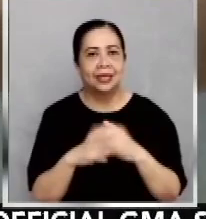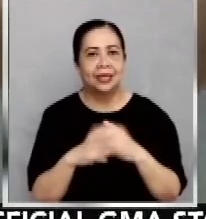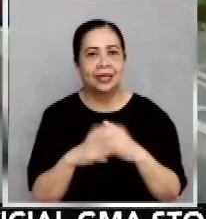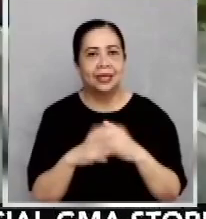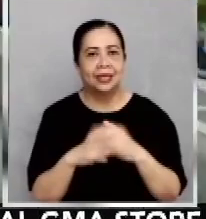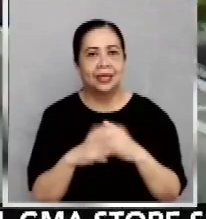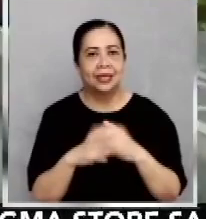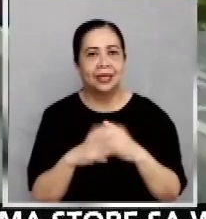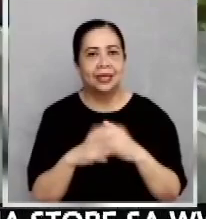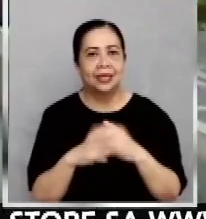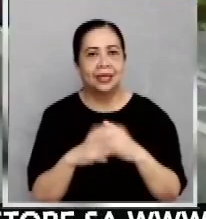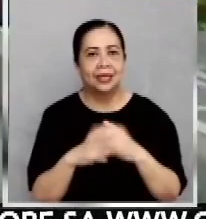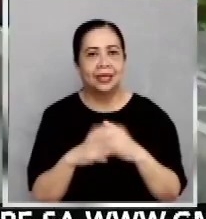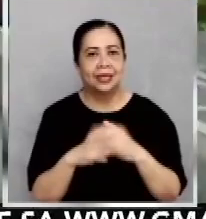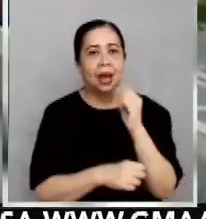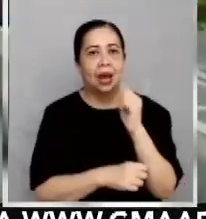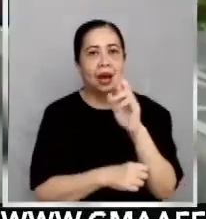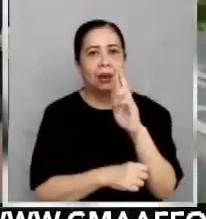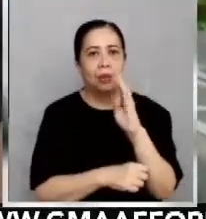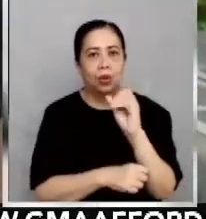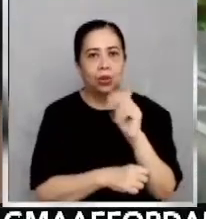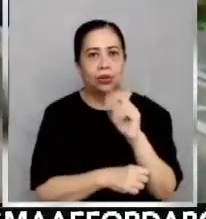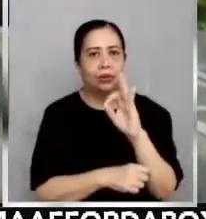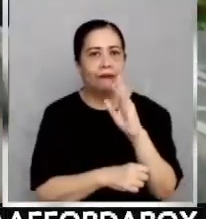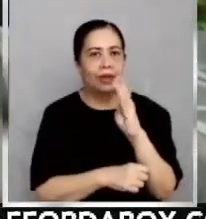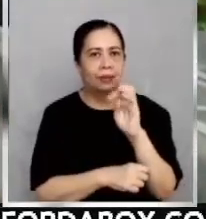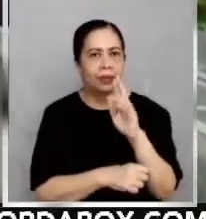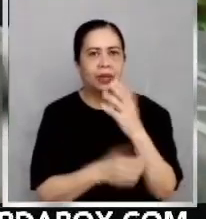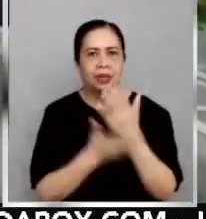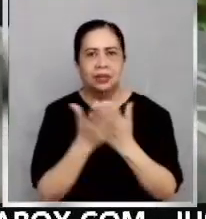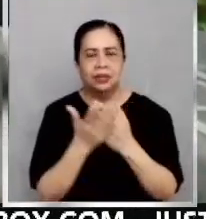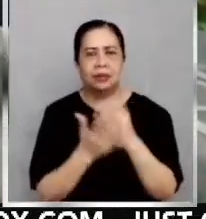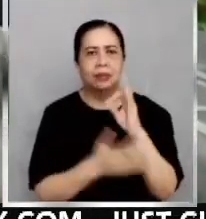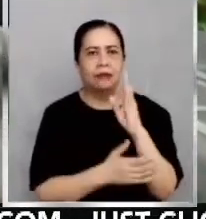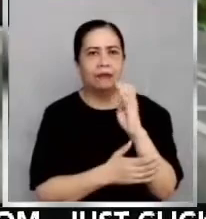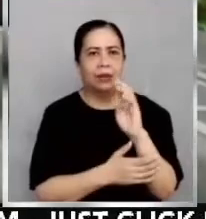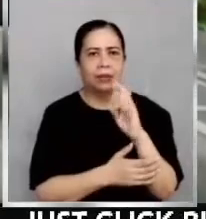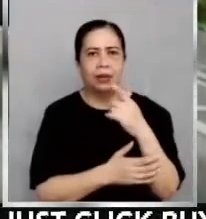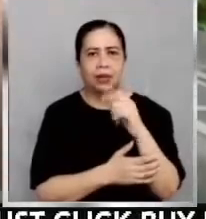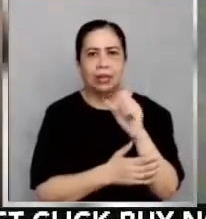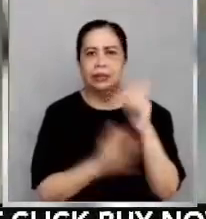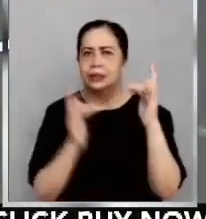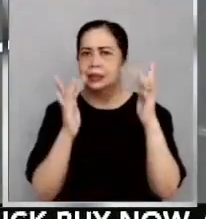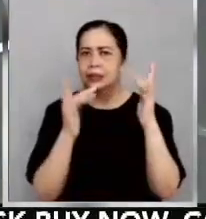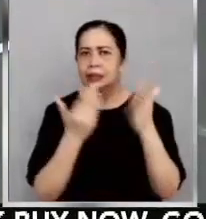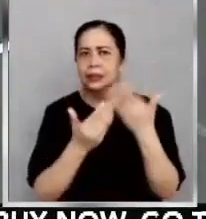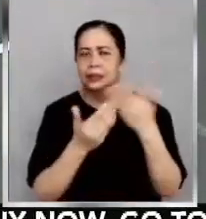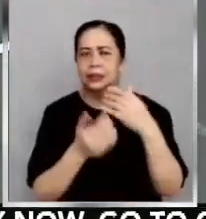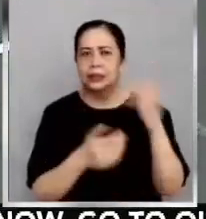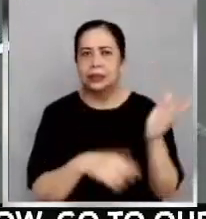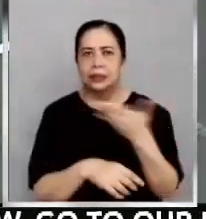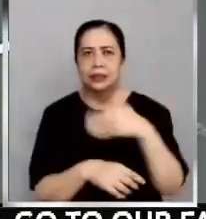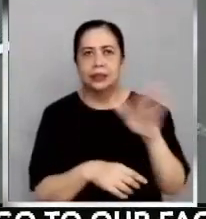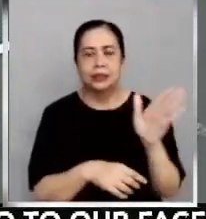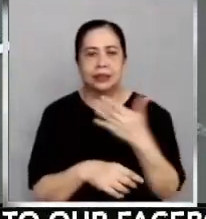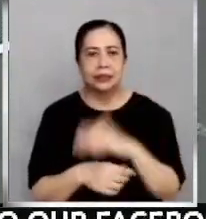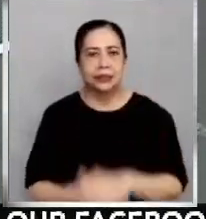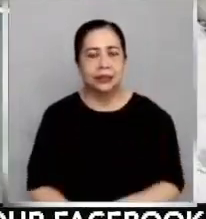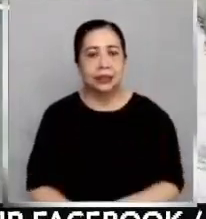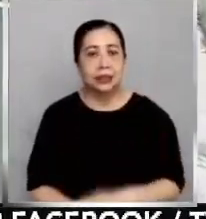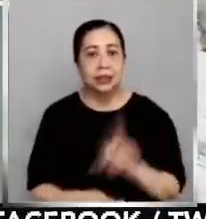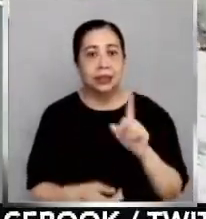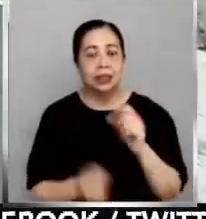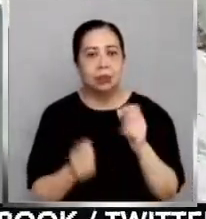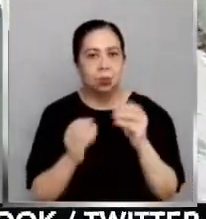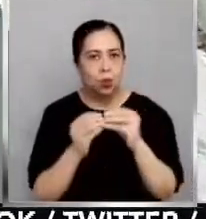sa carbon fiber, may ibang gawa sa fiberglass. So very lightweight lang din to, kaya madali siyang swing. Ang court nito mas maliit kaysa